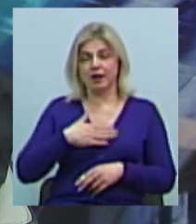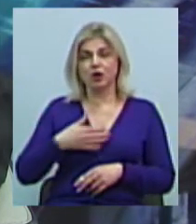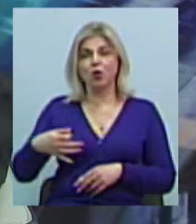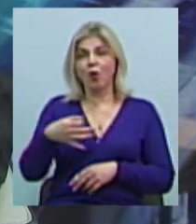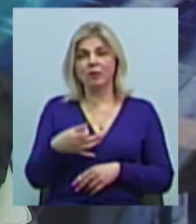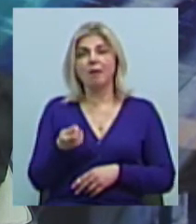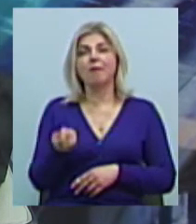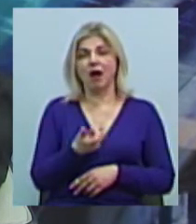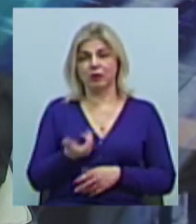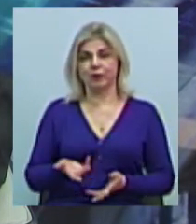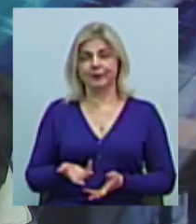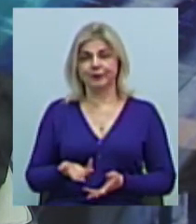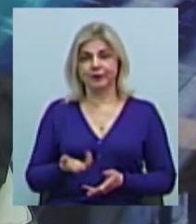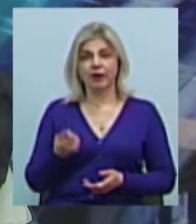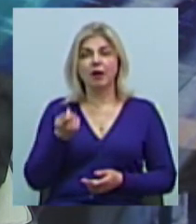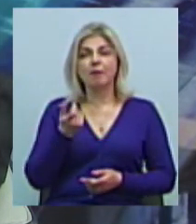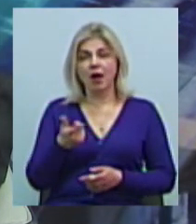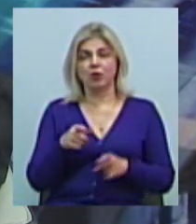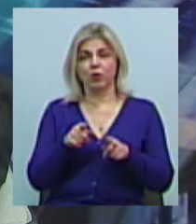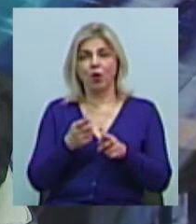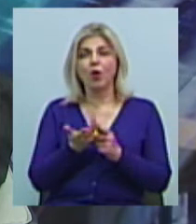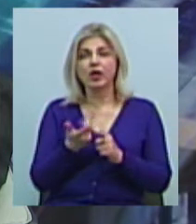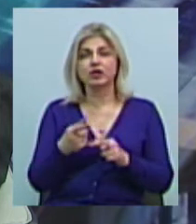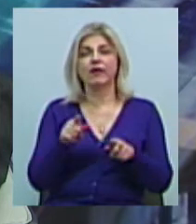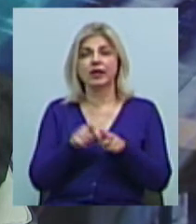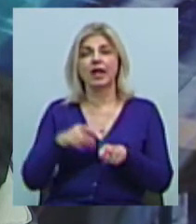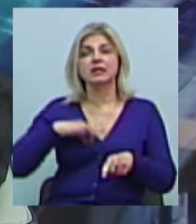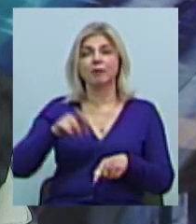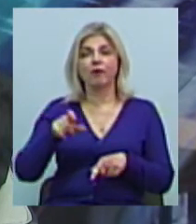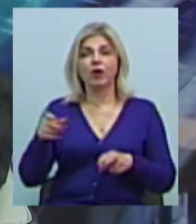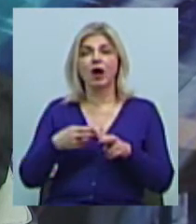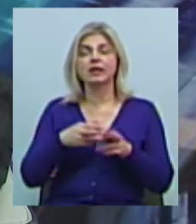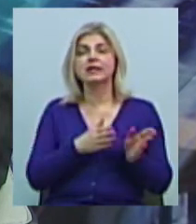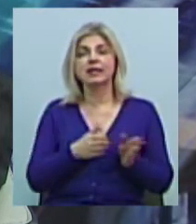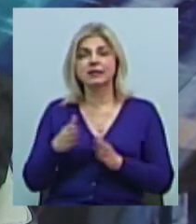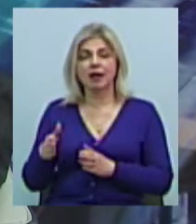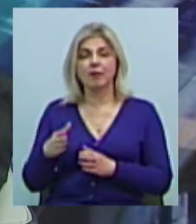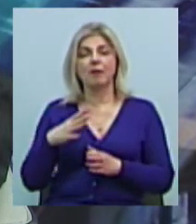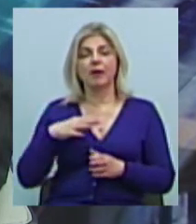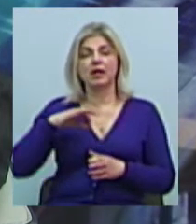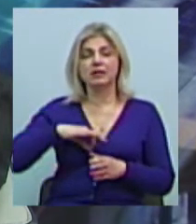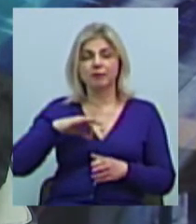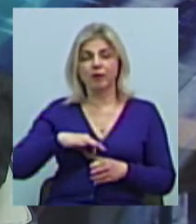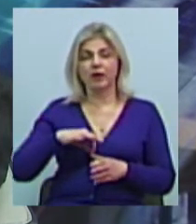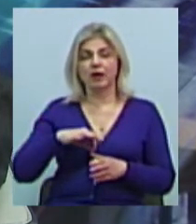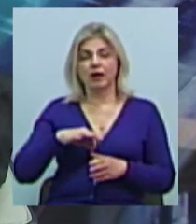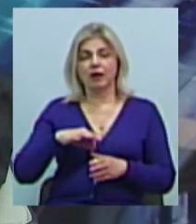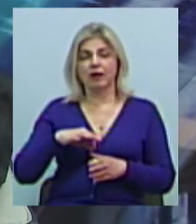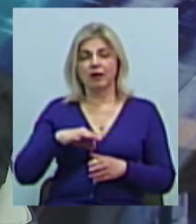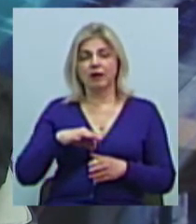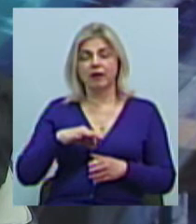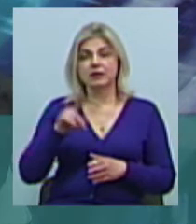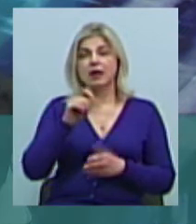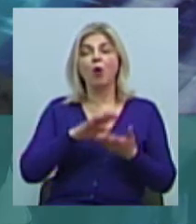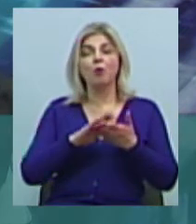мало кількість таких споживачів, які мали систему Аскую, введену промислову експлуатацію та метрологічно атестовану. А за